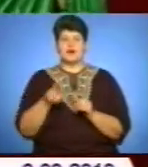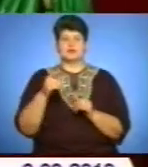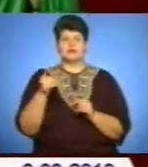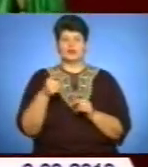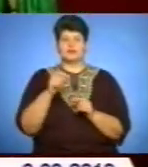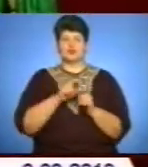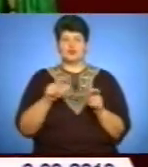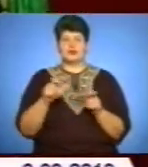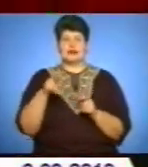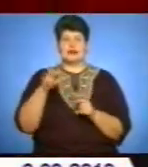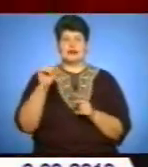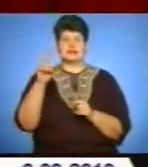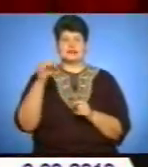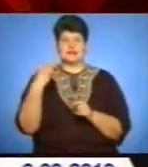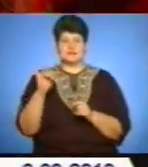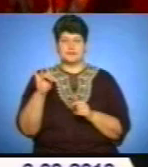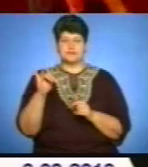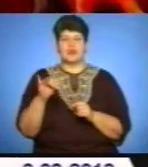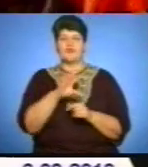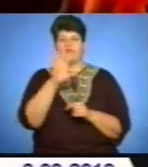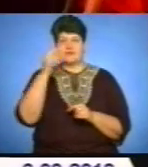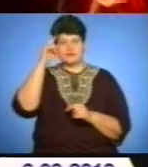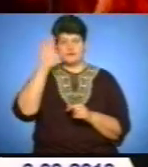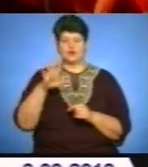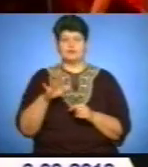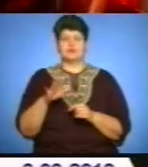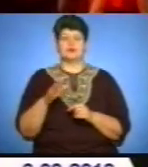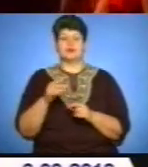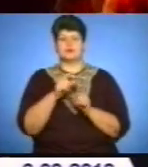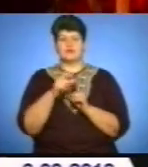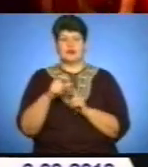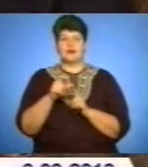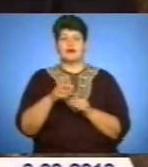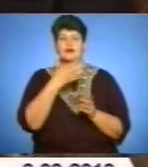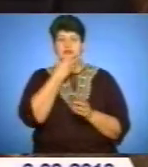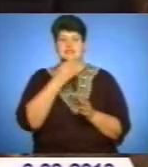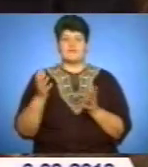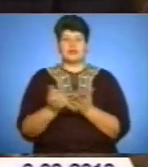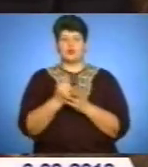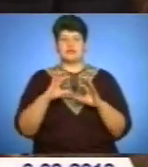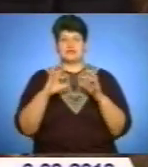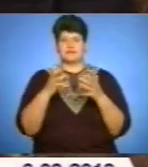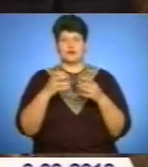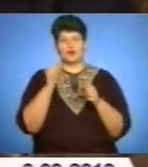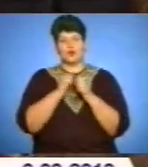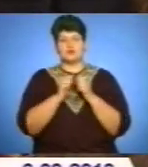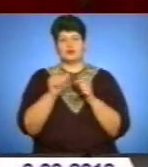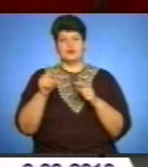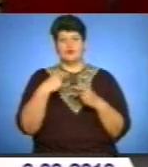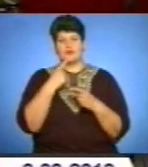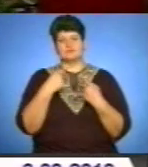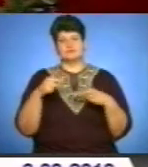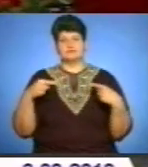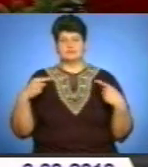Тернопільської школи-ліцею. Усім відомий вислів Достоєвського – краса врятує світ. Кожна людина трактує його по-різному, але